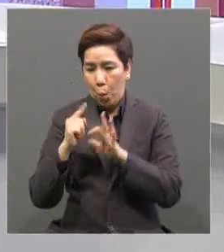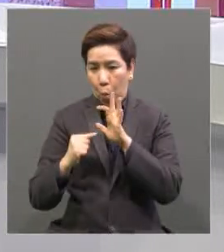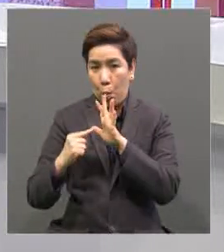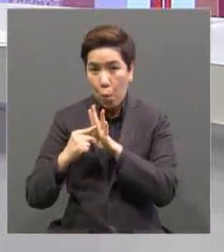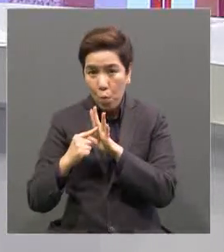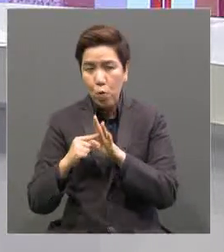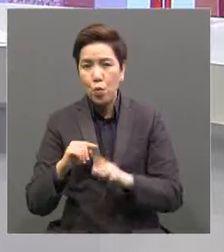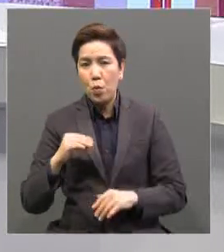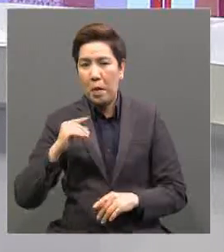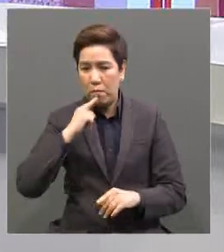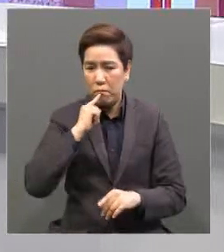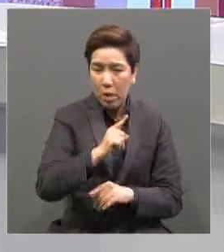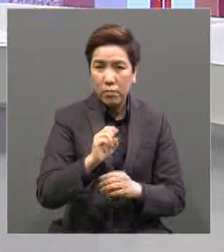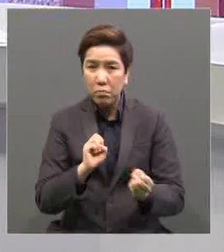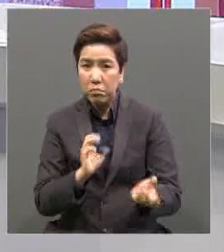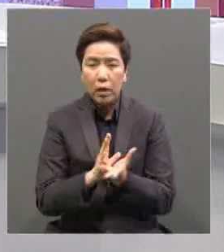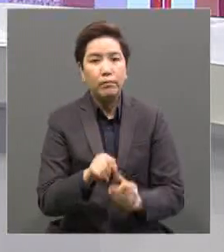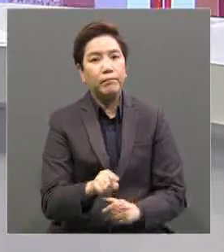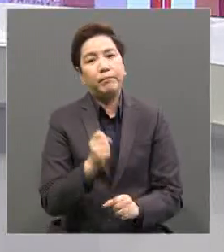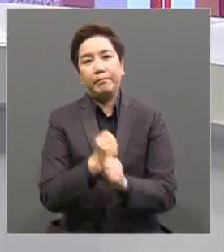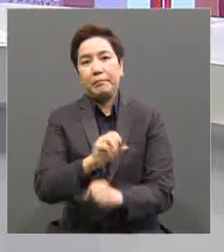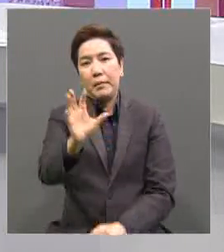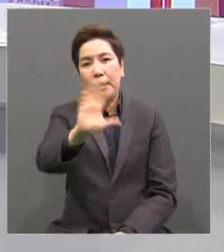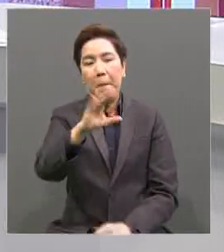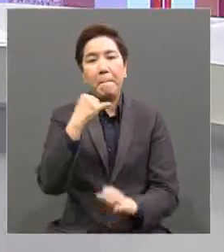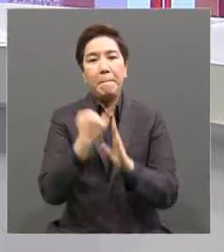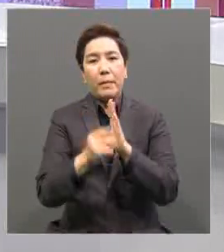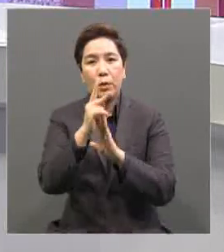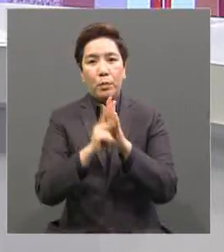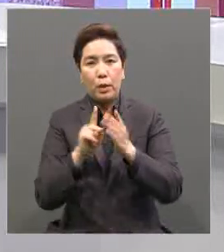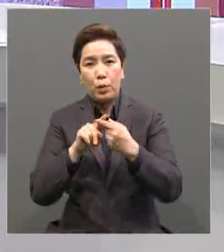มตีกันในโลกโซเชียลมีเดียอันนี้ก็ไม่สามารถที่จะทำได้ผิดกฎหมายการเลือกตั้งเช่นเดียวกัน